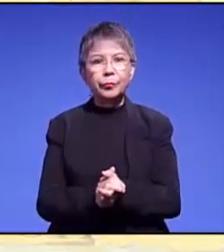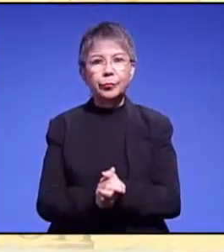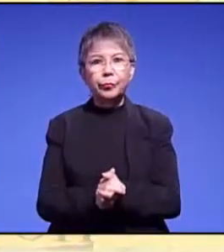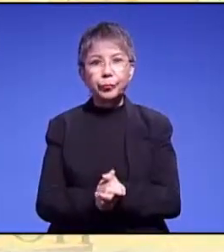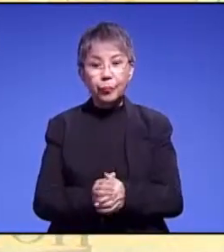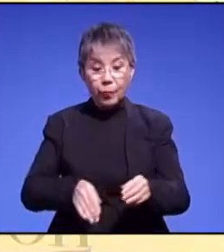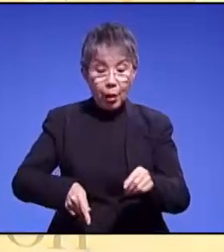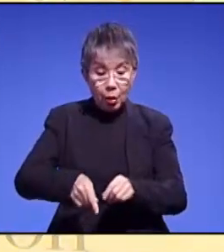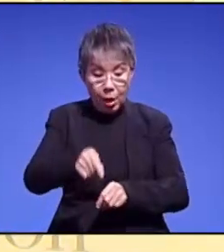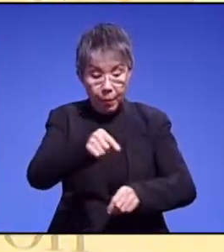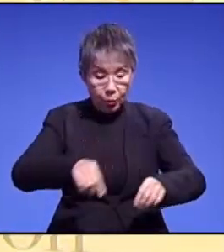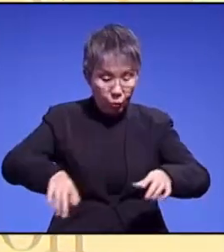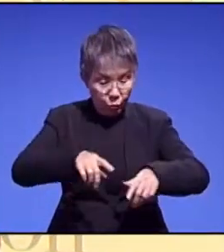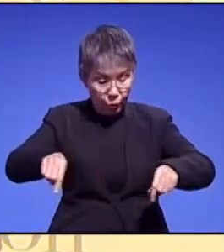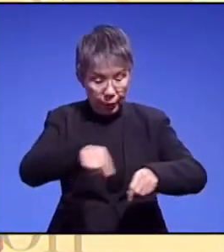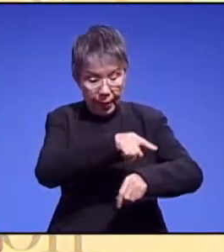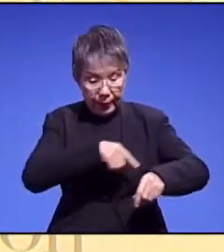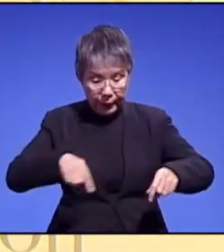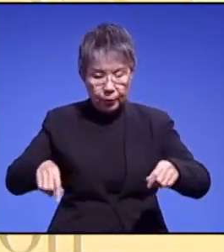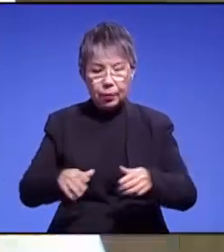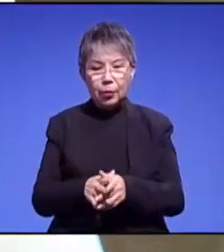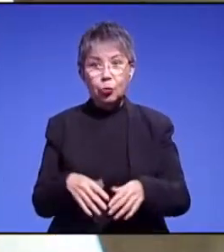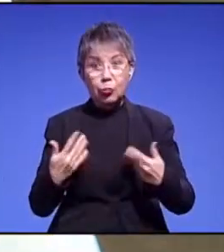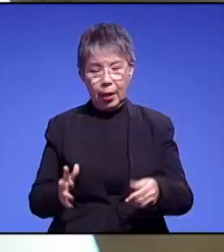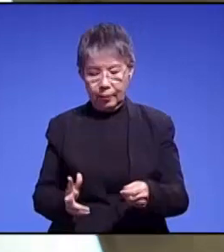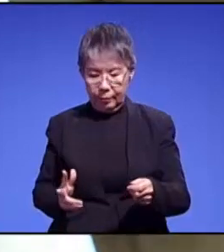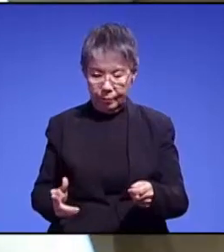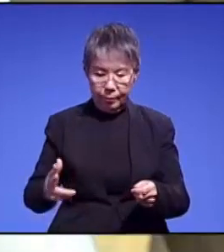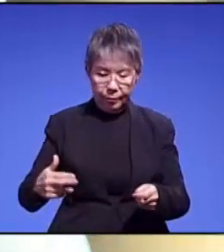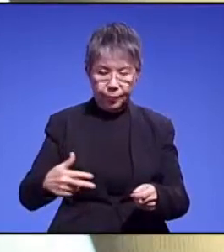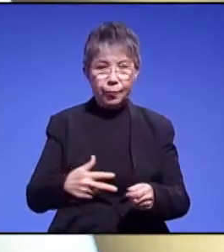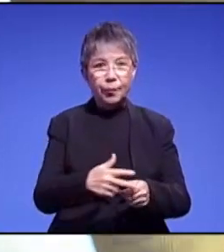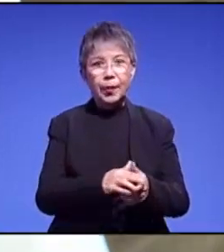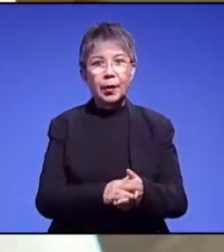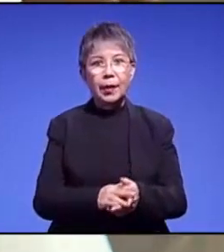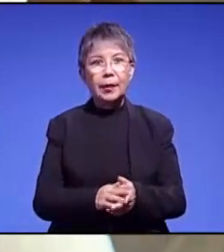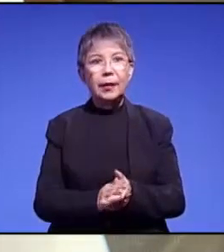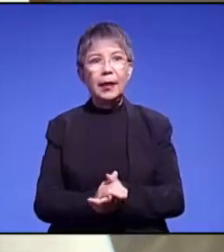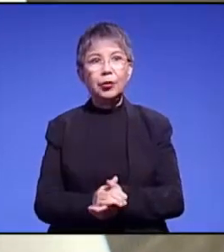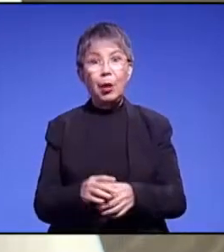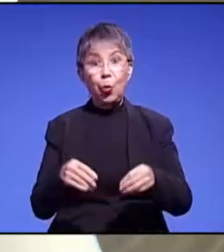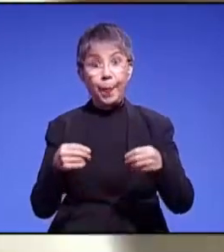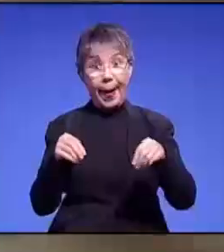Pola digambar sedemikian rupa di atas kertas, lalu digunting, dan digunakan untuk menggunting bahan.